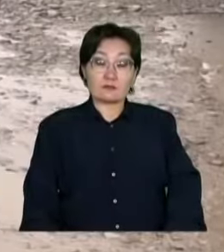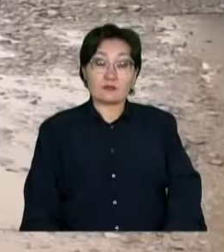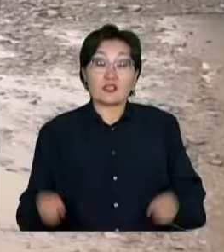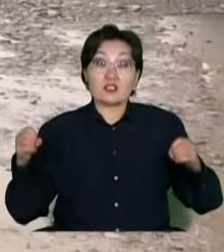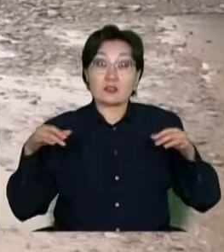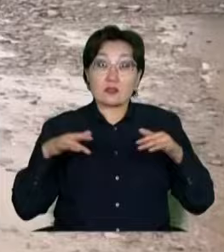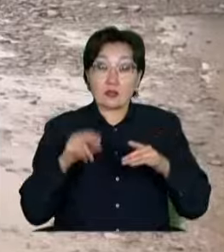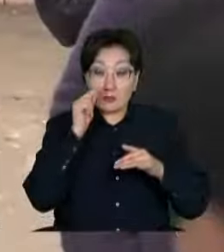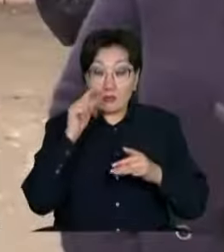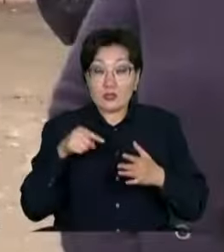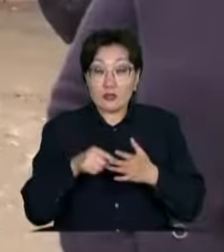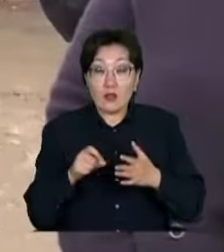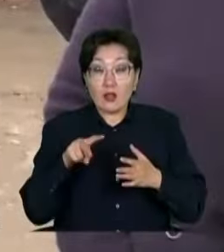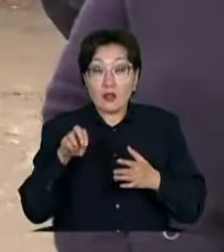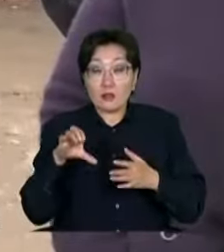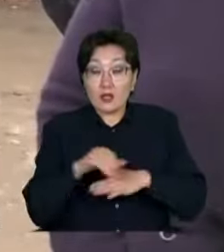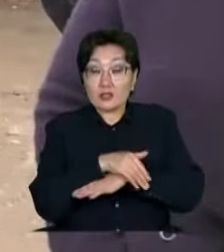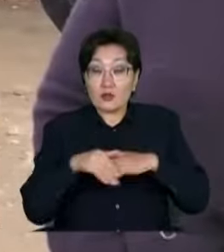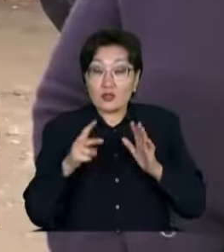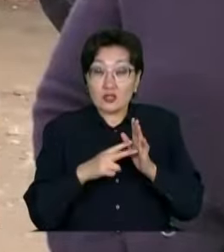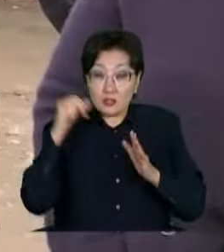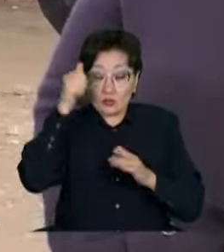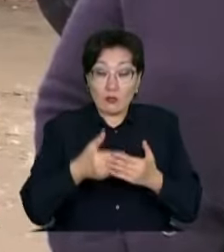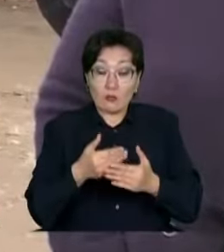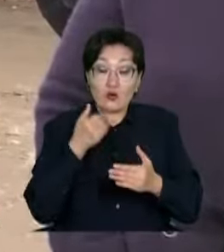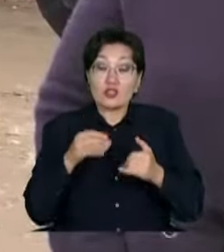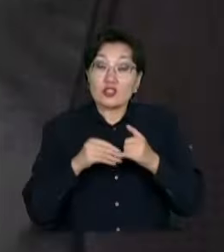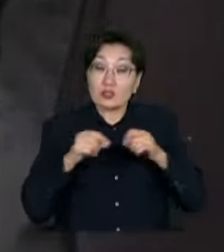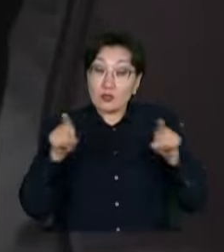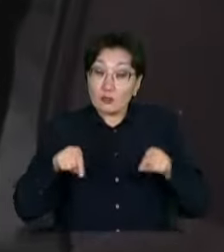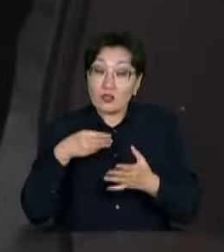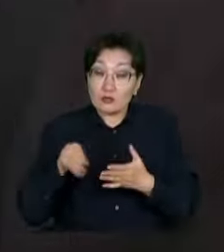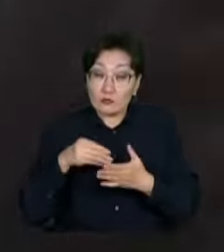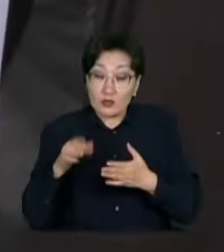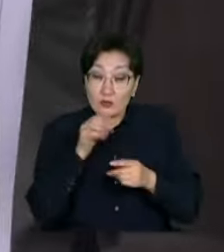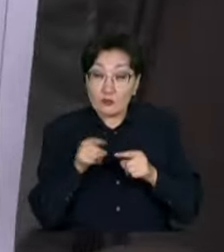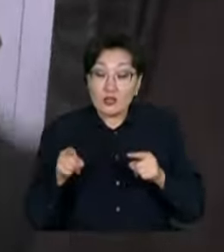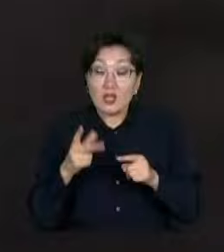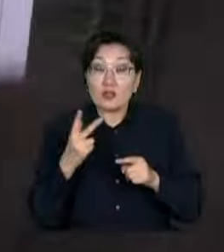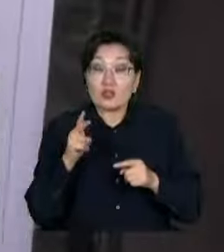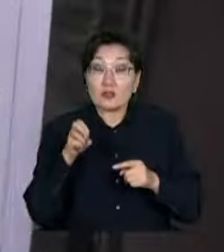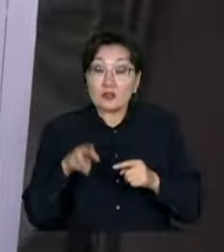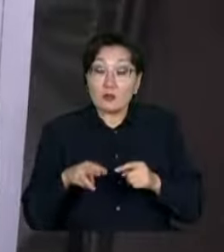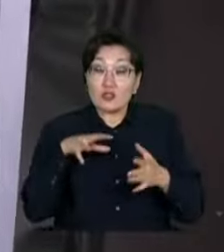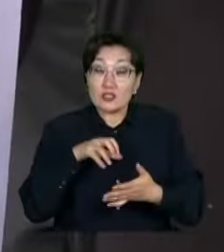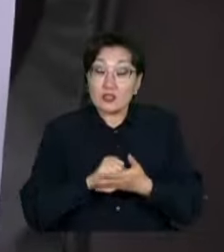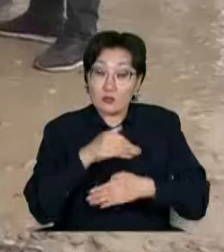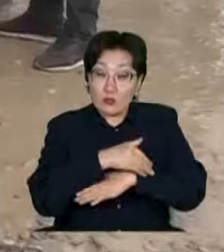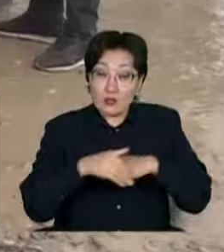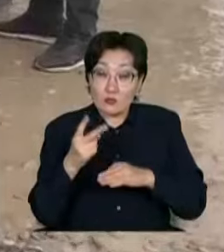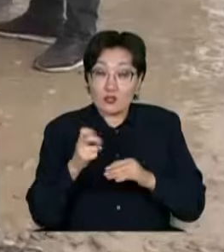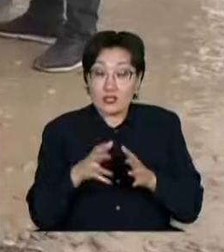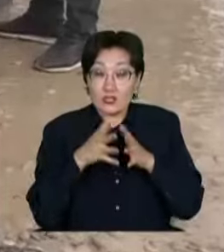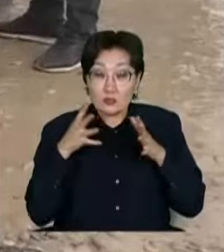Жиналған жұрт Шымкенттегі Алмас көшесінен 7 жыл бұрын жер телімін сатып алған. Содан бері ұзындығы 3 шақырымды алып жатқан көшеде